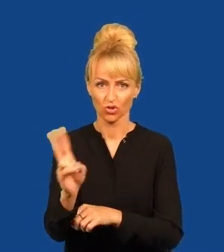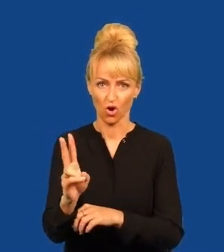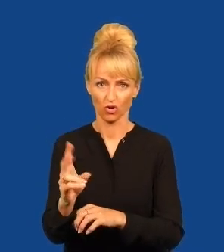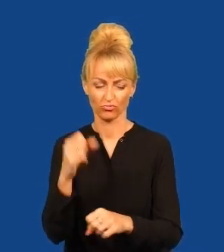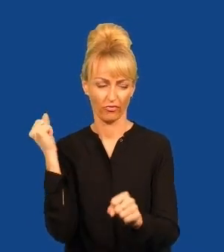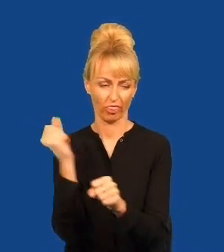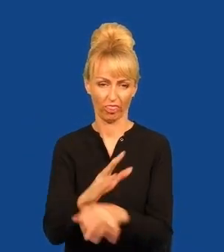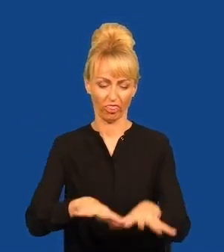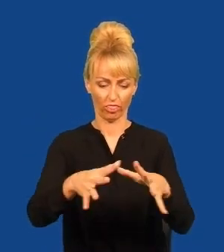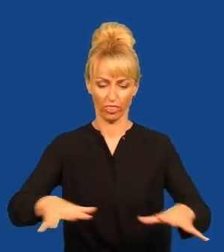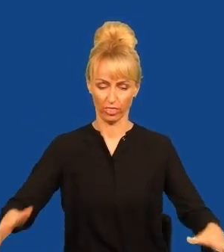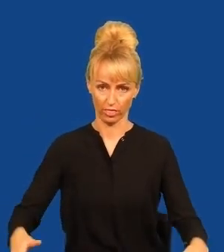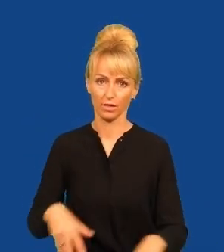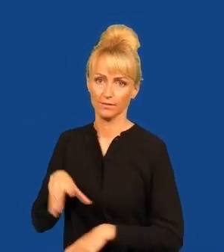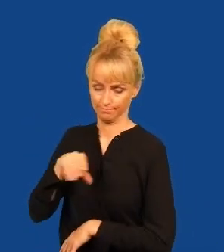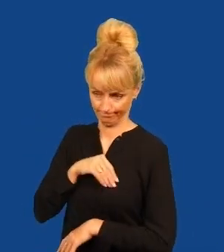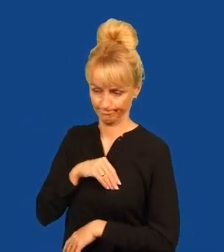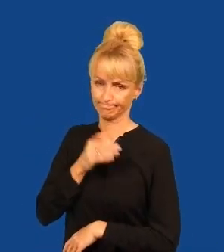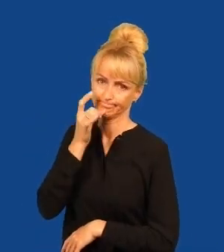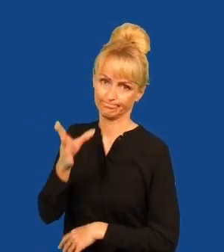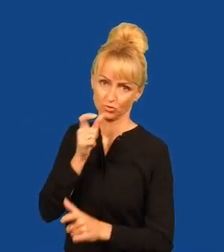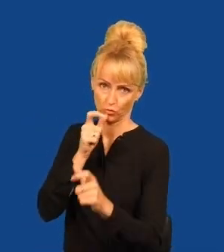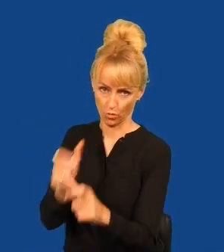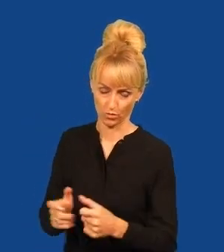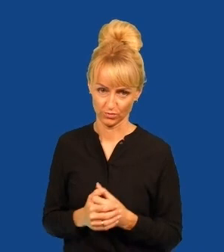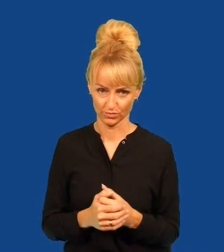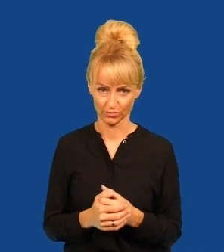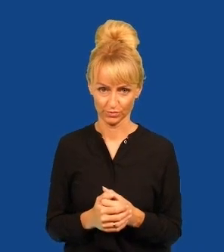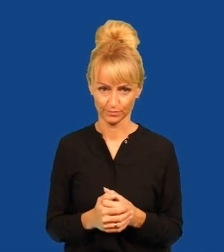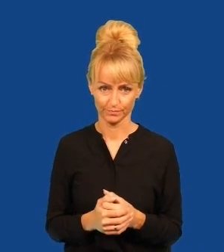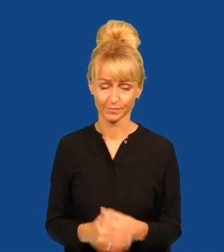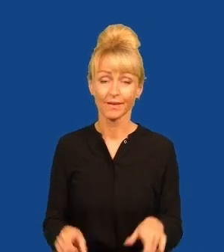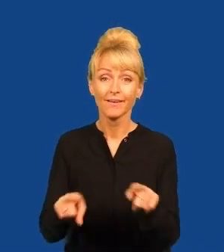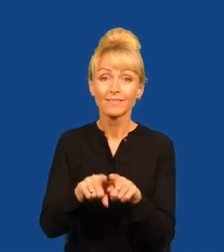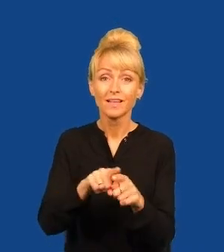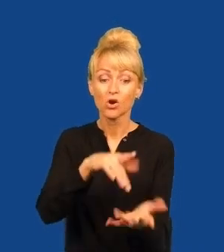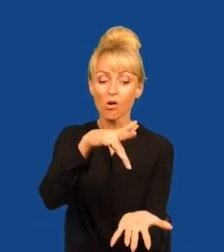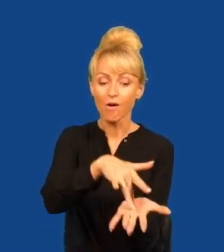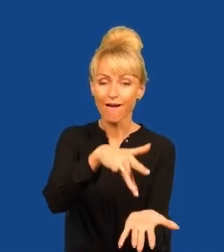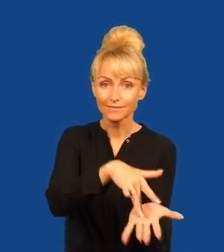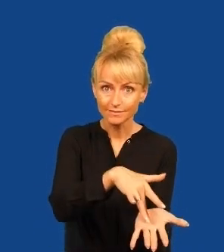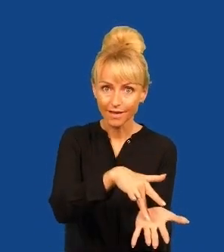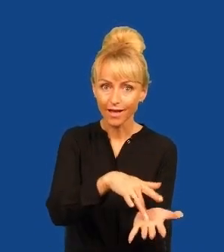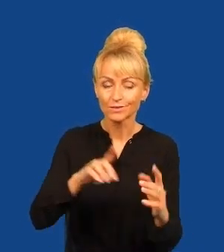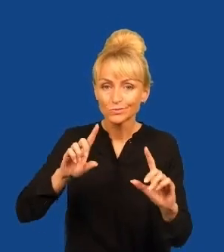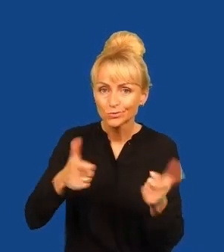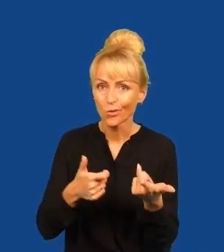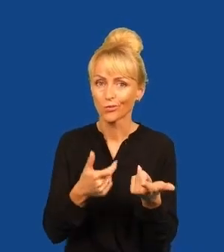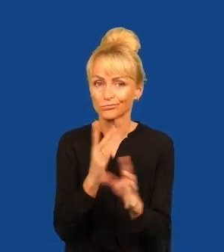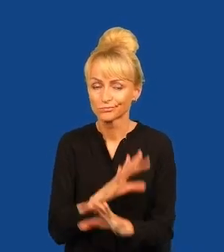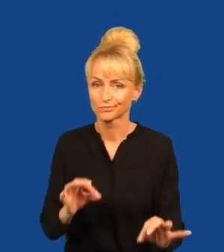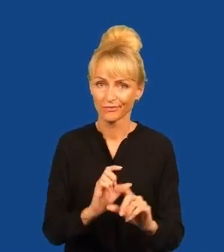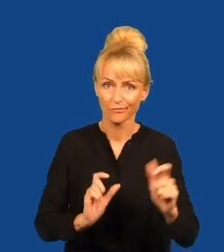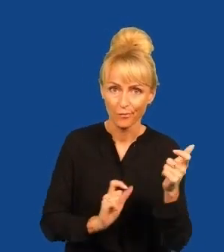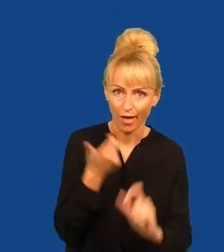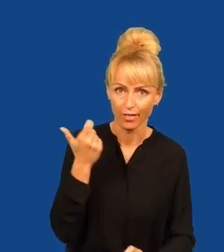have, zgłoszenie miejsca tej lokalizacji, po to, żeby odpowiednie służby mogły zadziałać. Ale z drugiej strony mamy użytkownika,